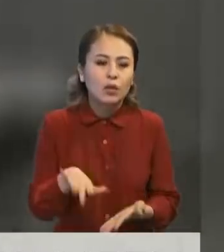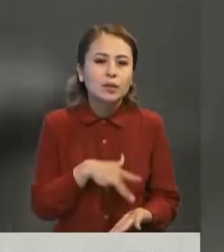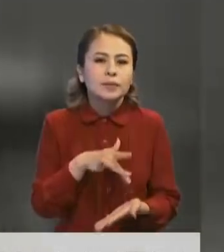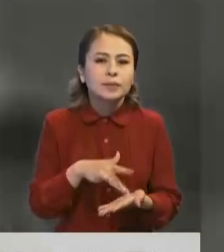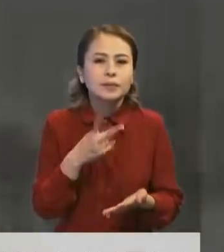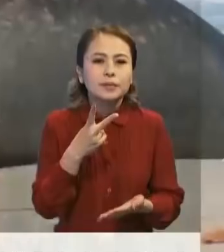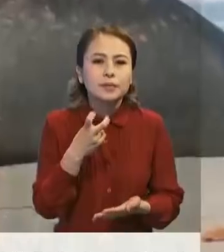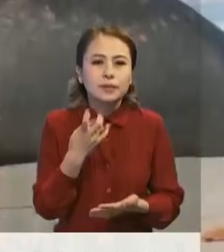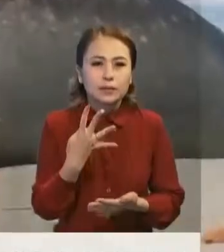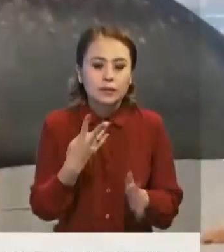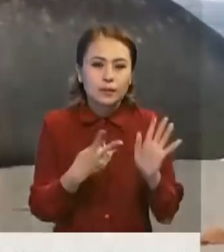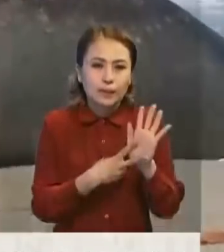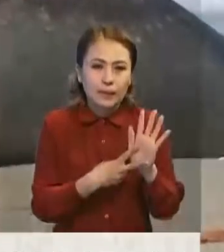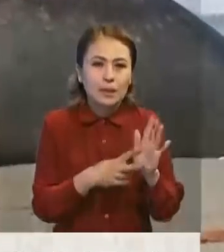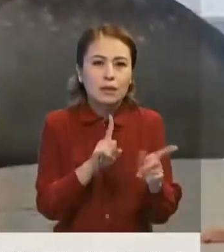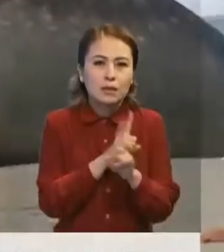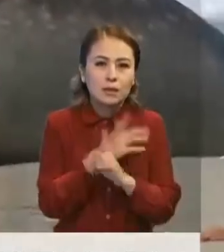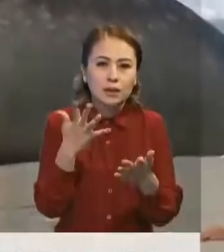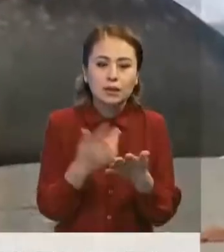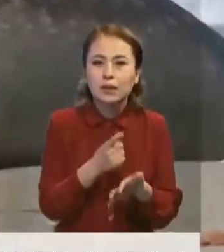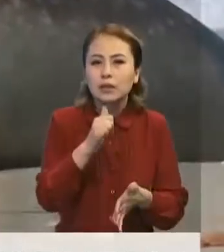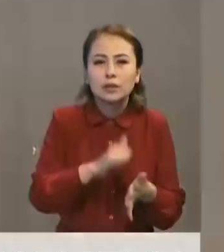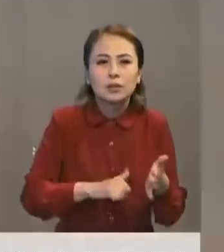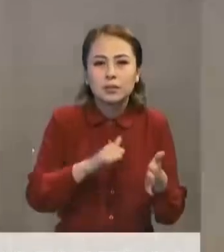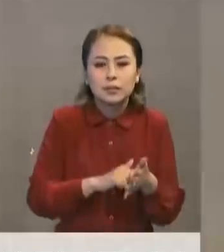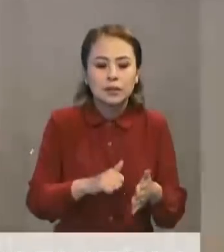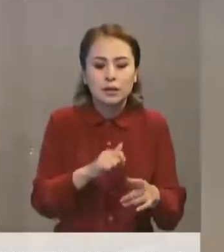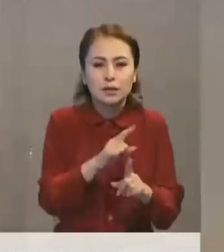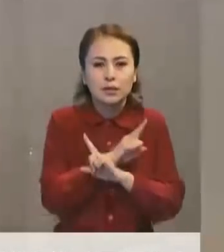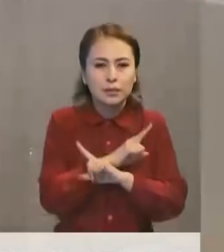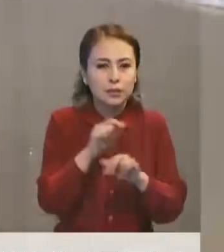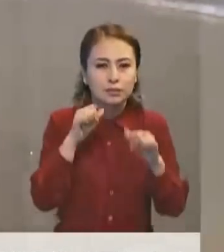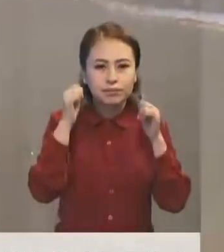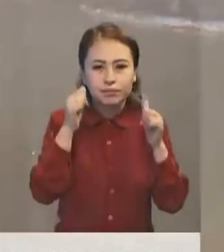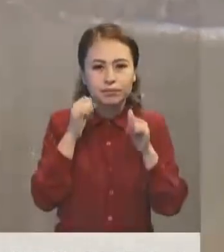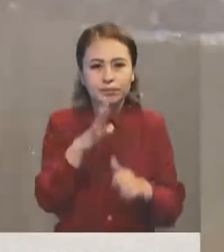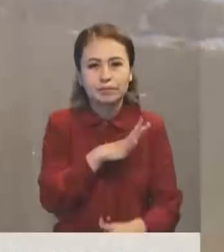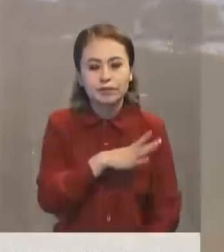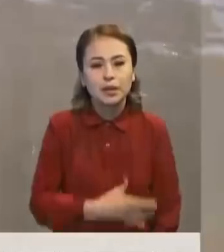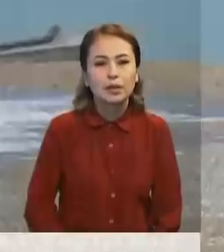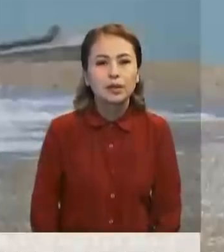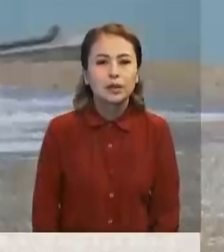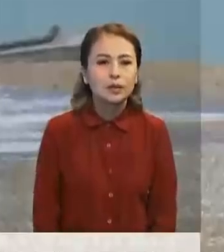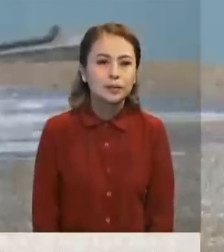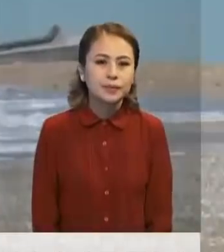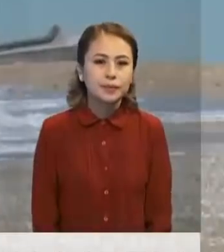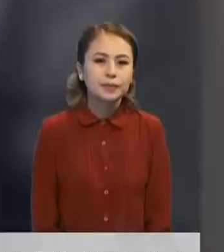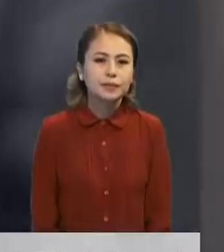аумағынан 247 өлексе табылып, неден өлгені белгісіз күйде қалды.